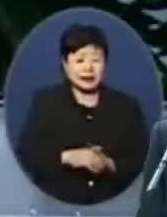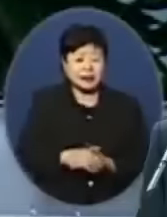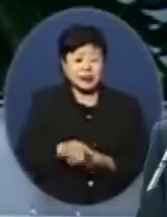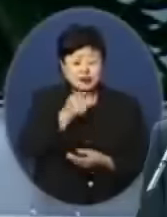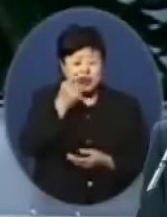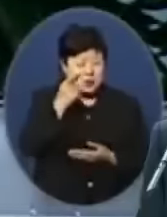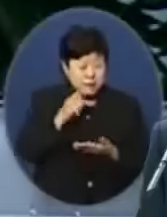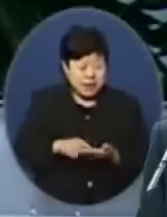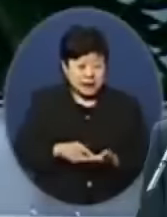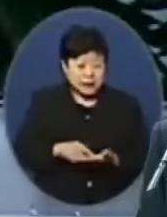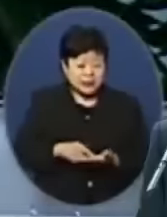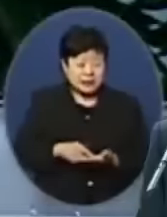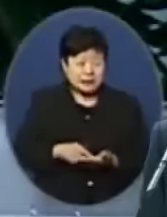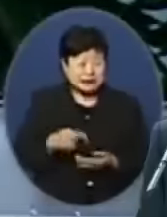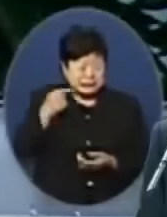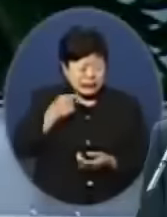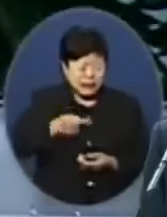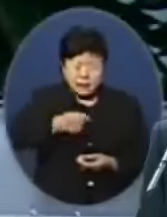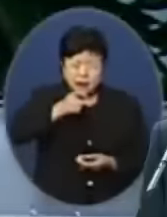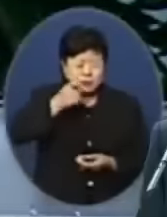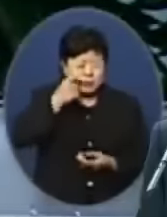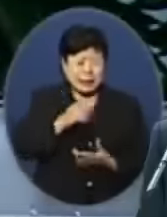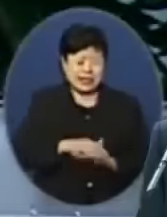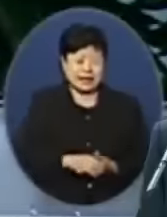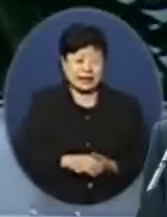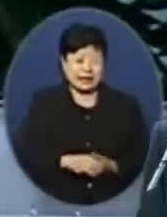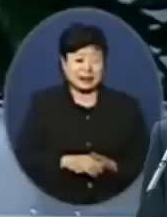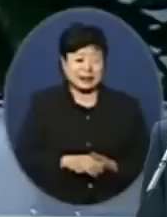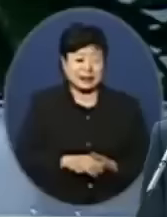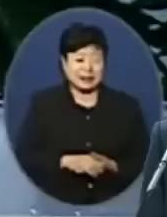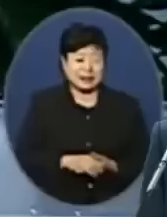물을 발견하니까 서서 마실 수가 없습니다.